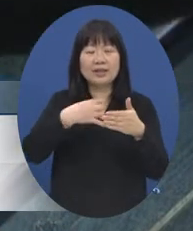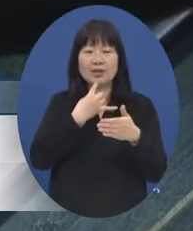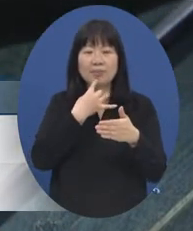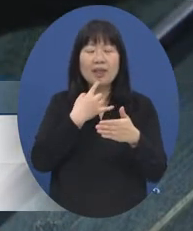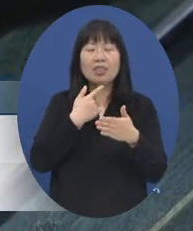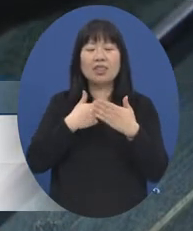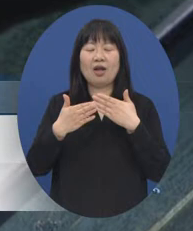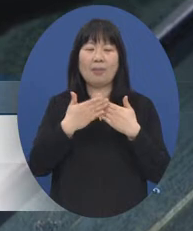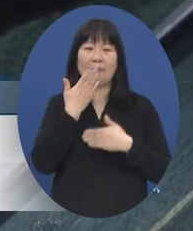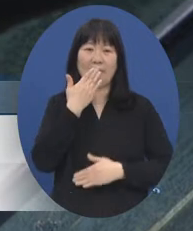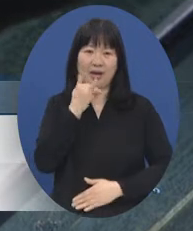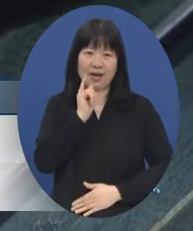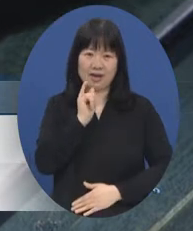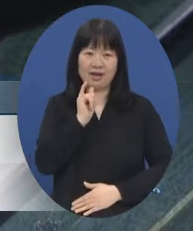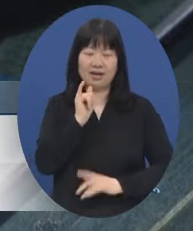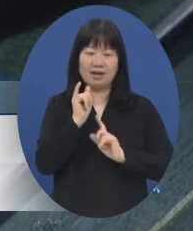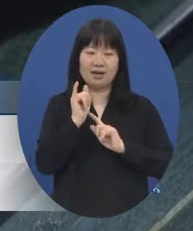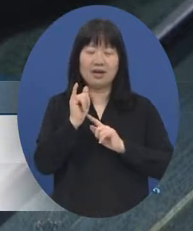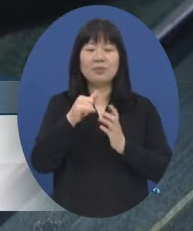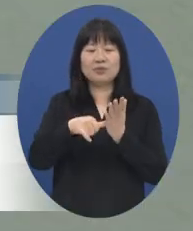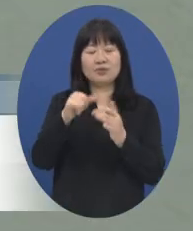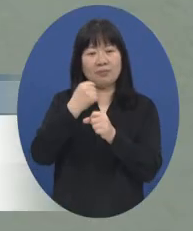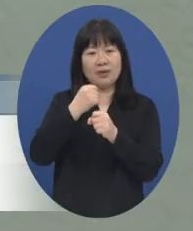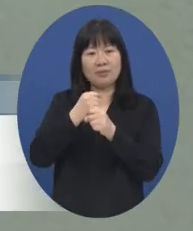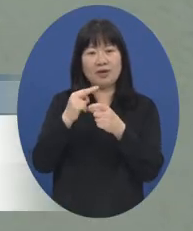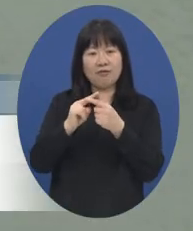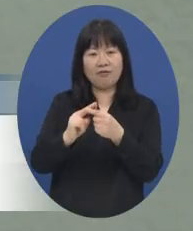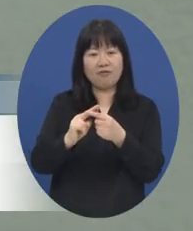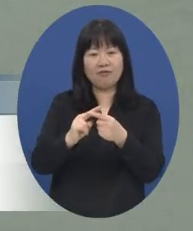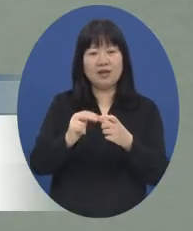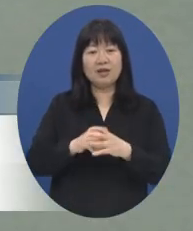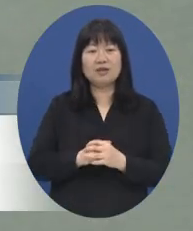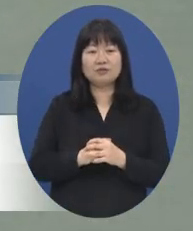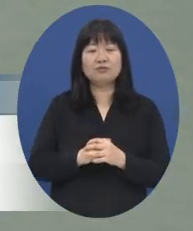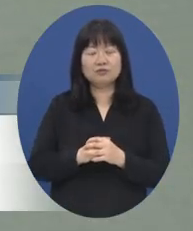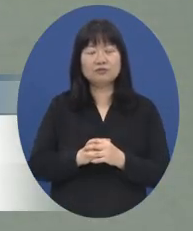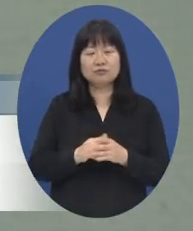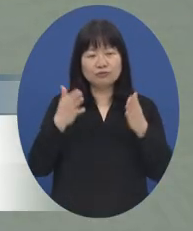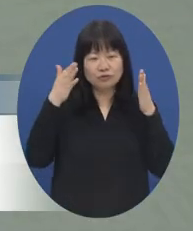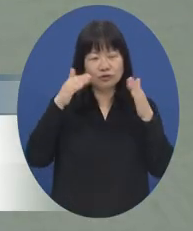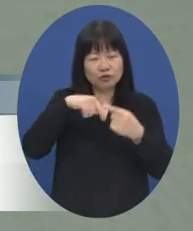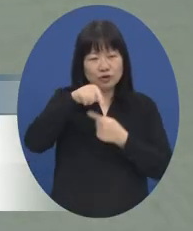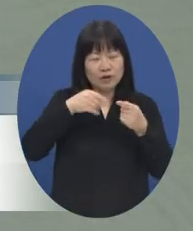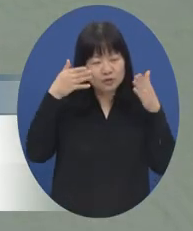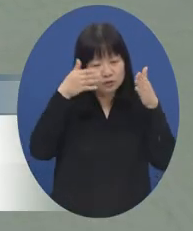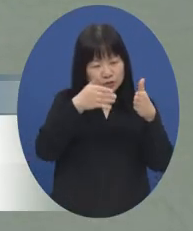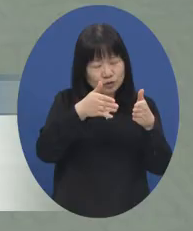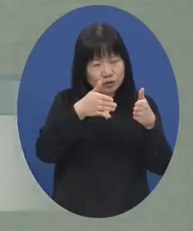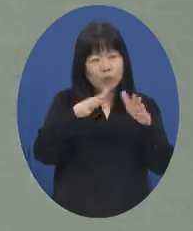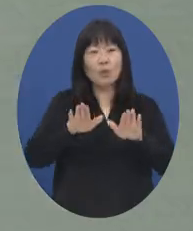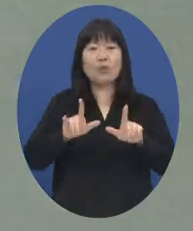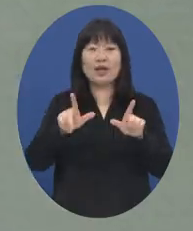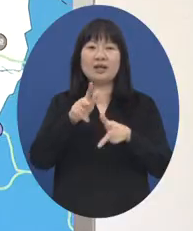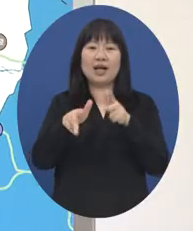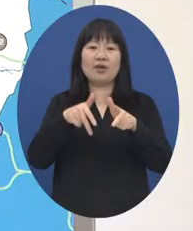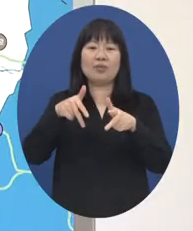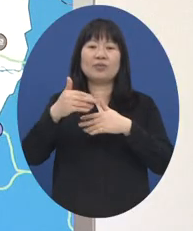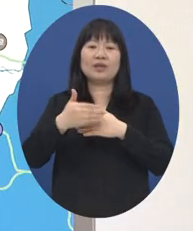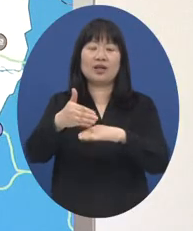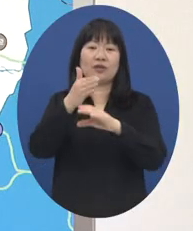경기도에서만 체험할 수 있는 그런 상품 개발 및 운영에 중점을 두고 올해는 사업을 진행할